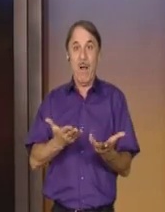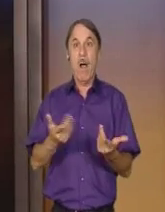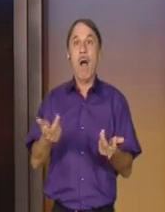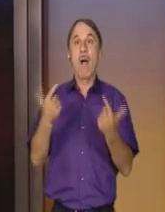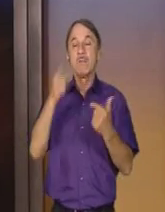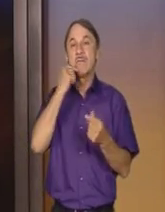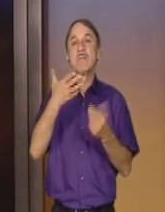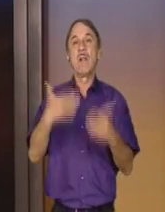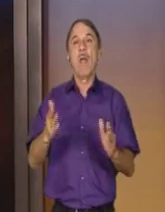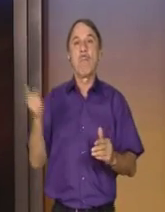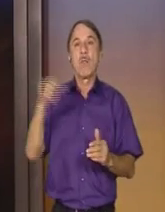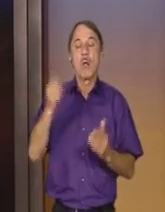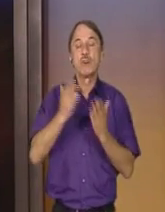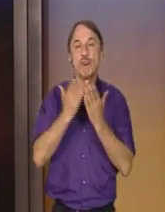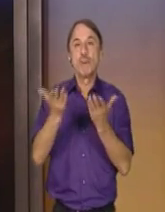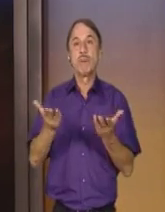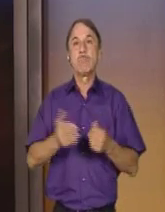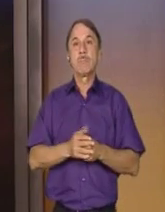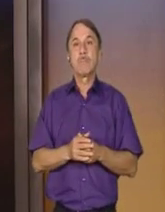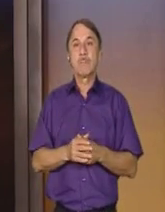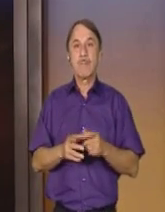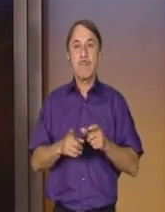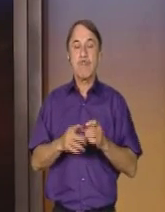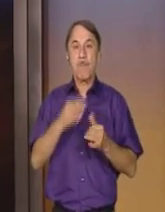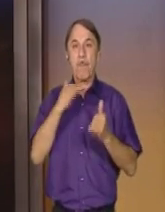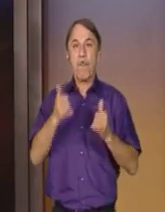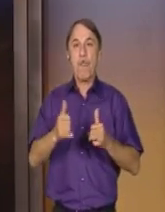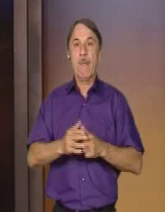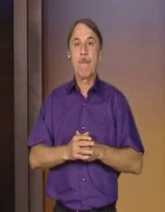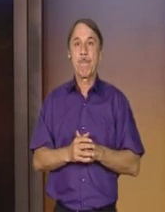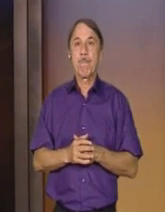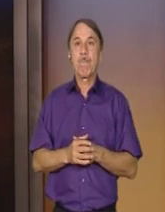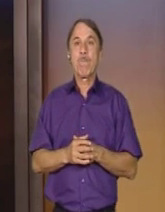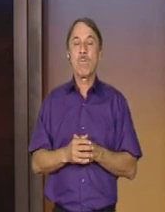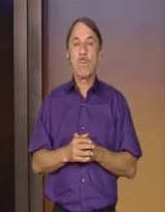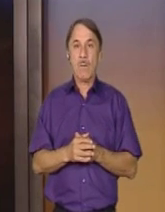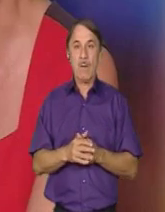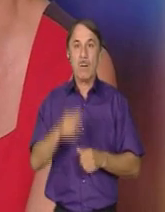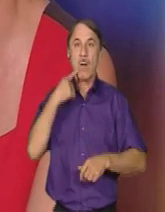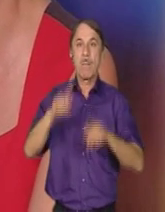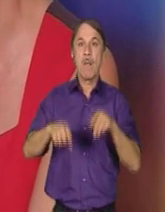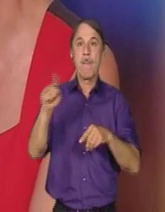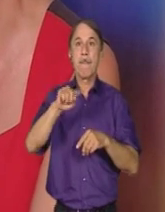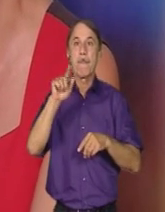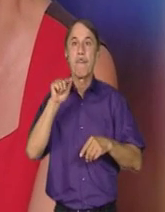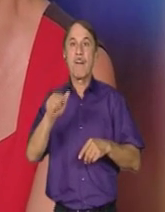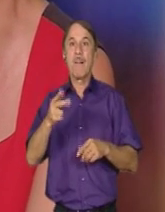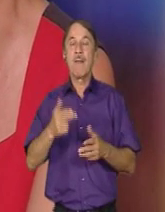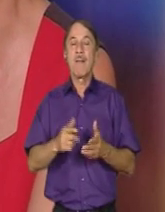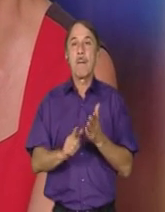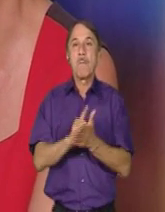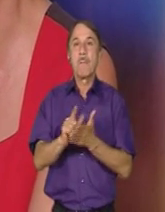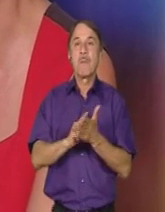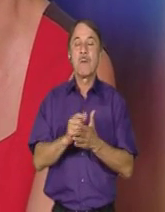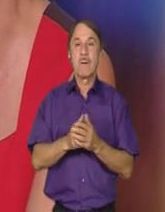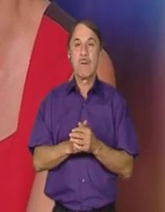Da, i vaši sinovi i sinoć, jeste, to je bio onako poseban upođaj. Dva profesora muzike. Pored ove lepih priča imali smo priliku i